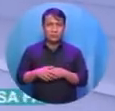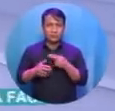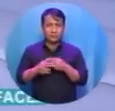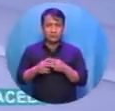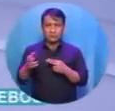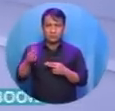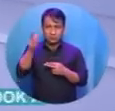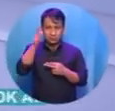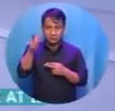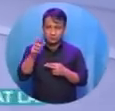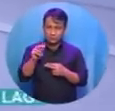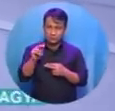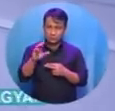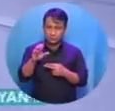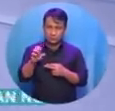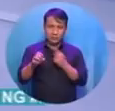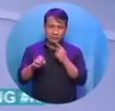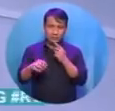Lance.